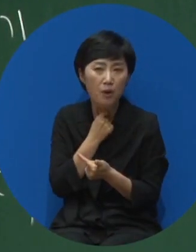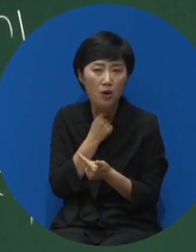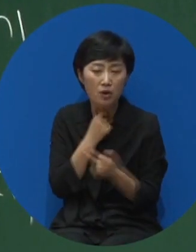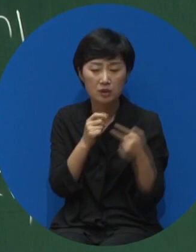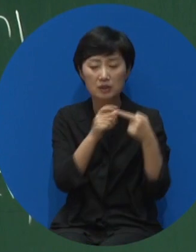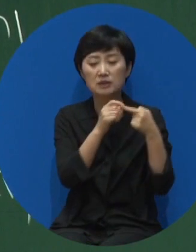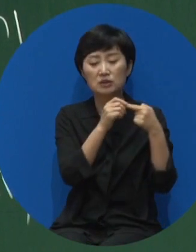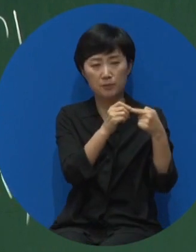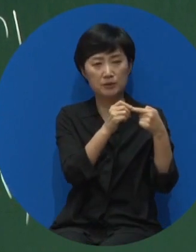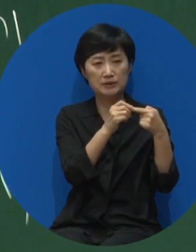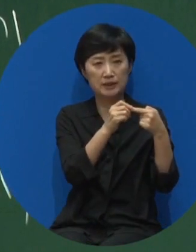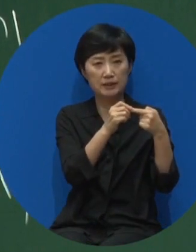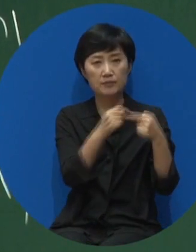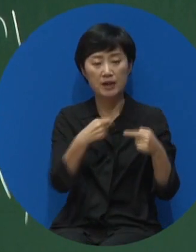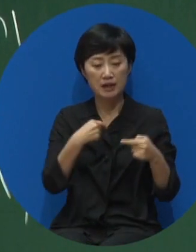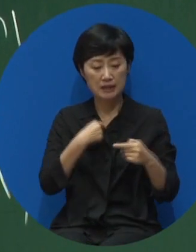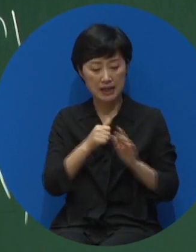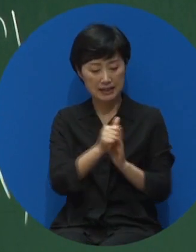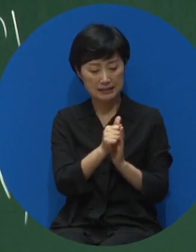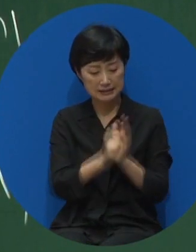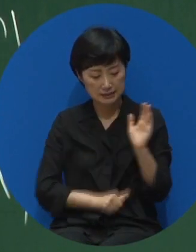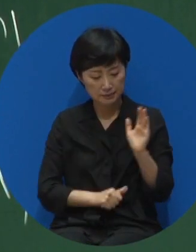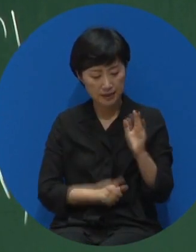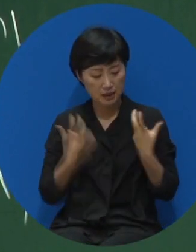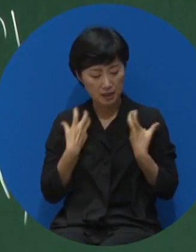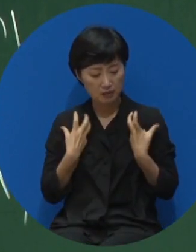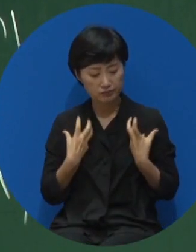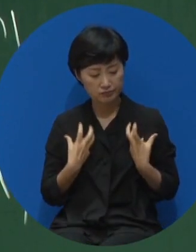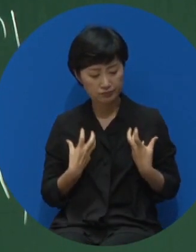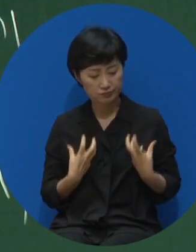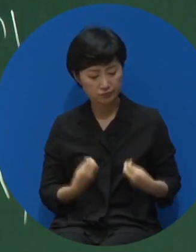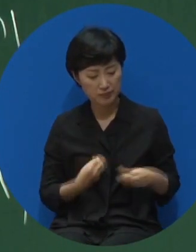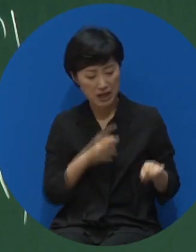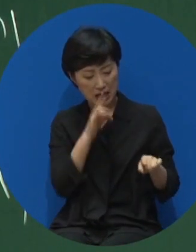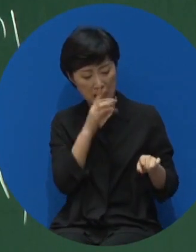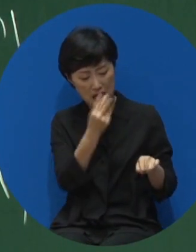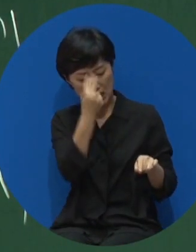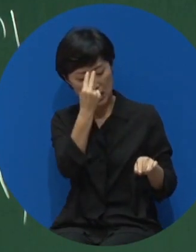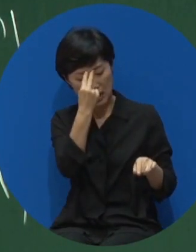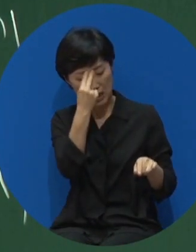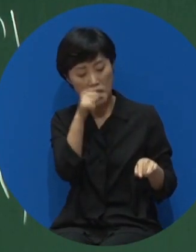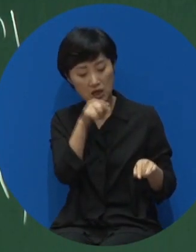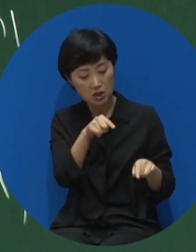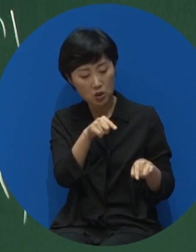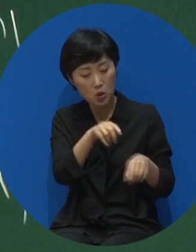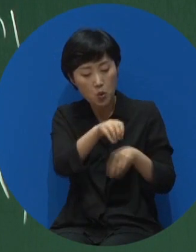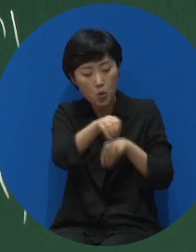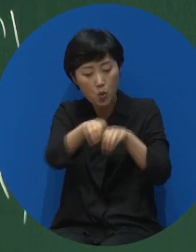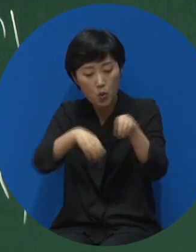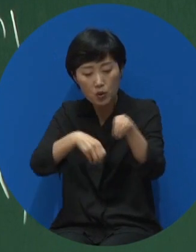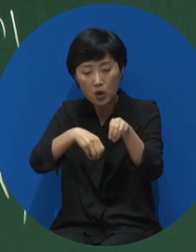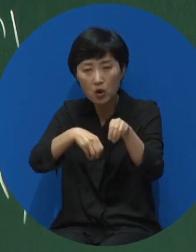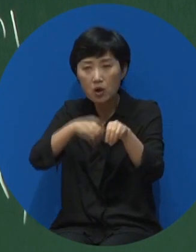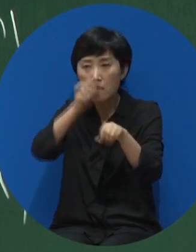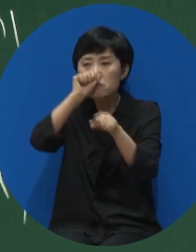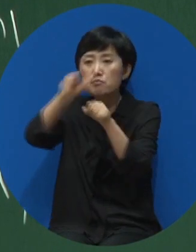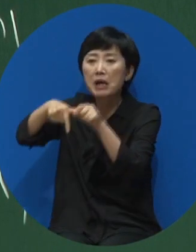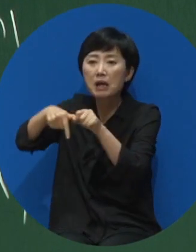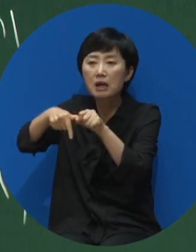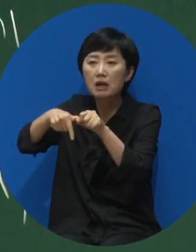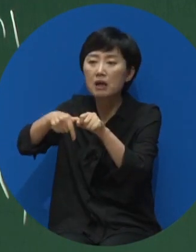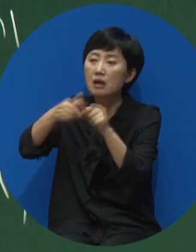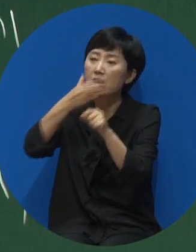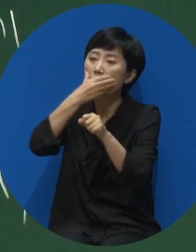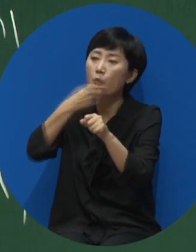ではインマヌエルの奥義を味わう一つ目の奥義です。 실패와 절망과 안 되는 거 있잖아요. 그걸 볼 줄 알아야 돼요. 실패, 절망,